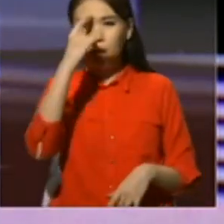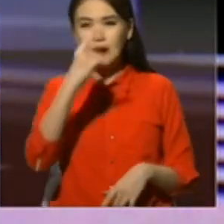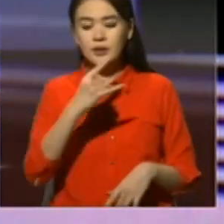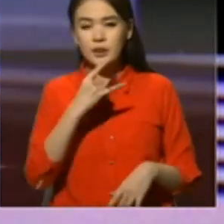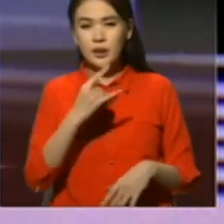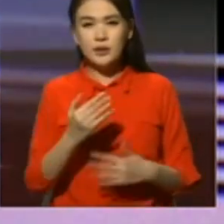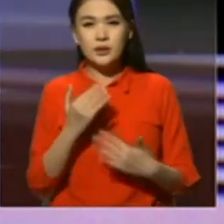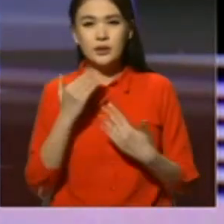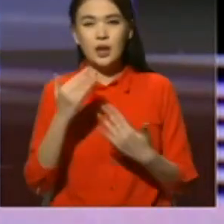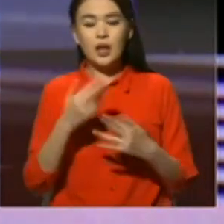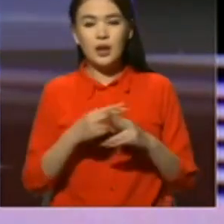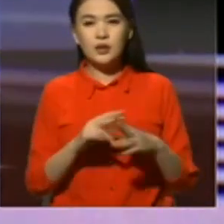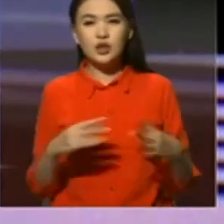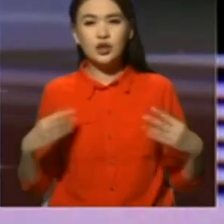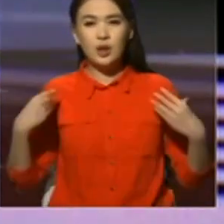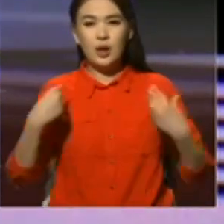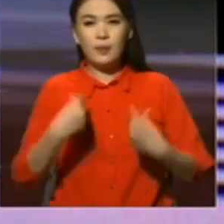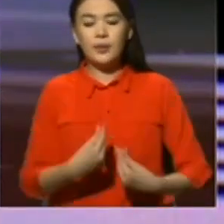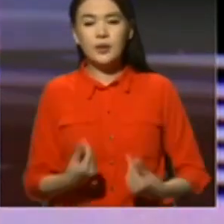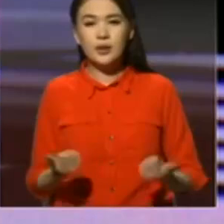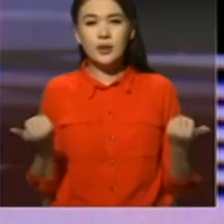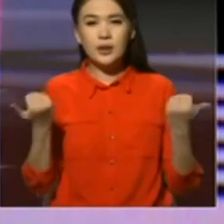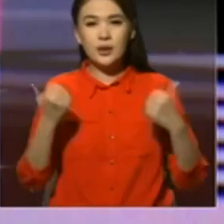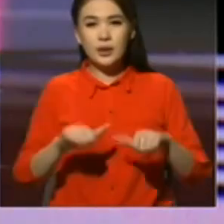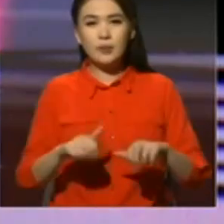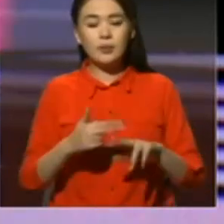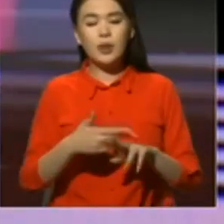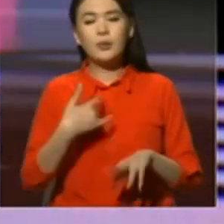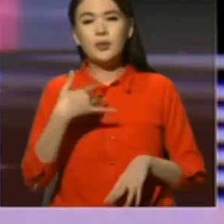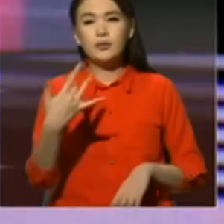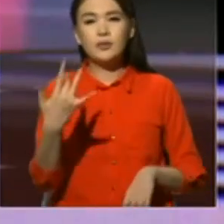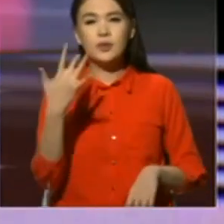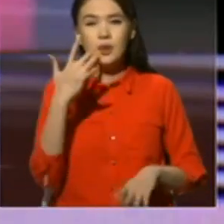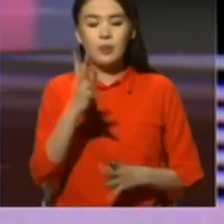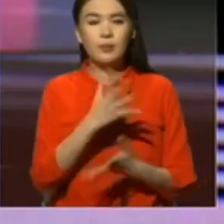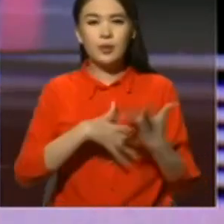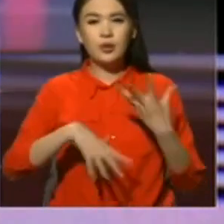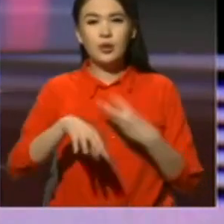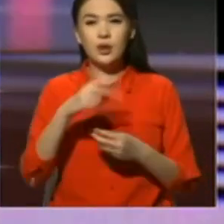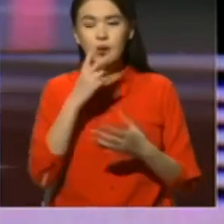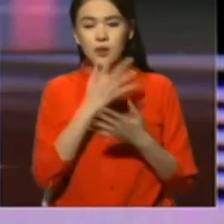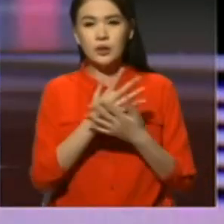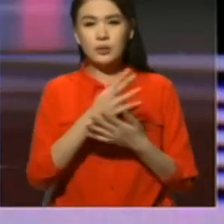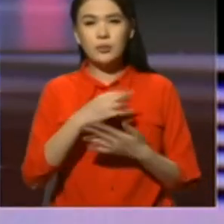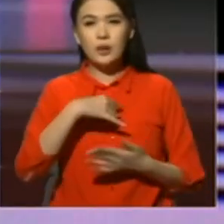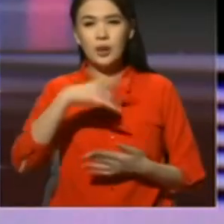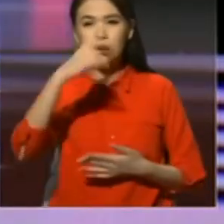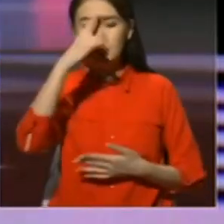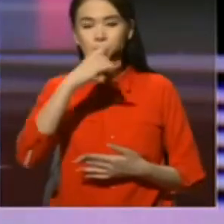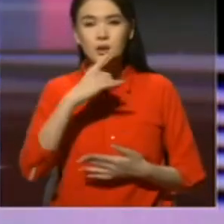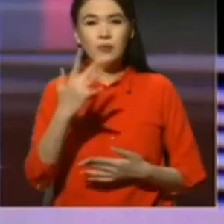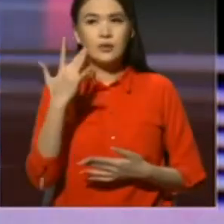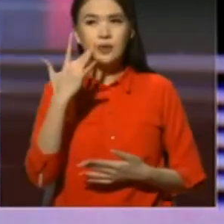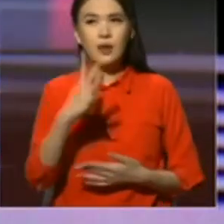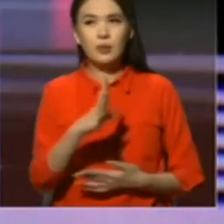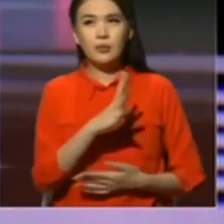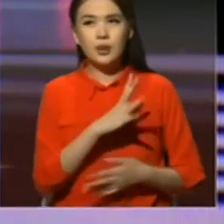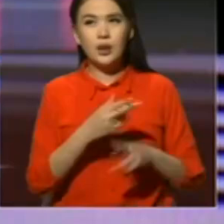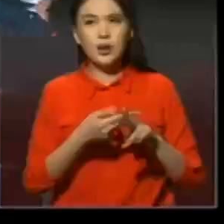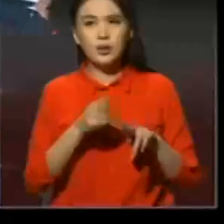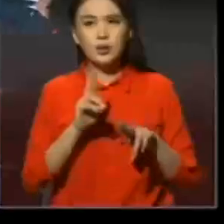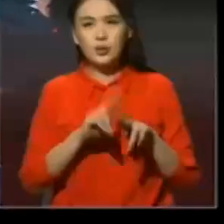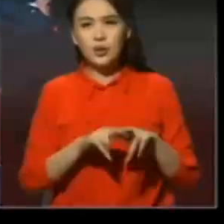кереметтей нақыштағы шапанын киіп барлық жерде өз елімізді көрсетіп жүрген азаматтың. Сондықтан мен